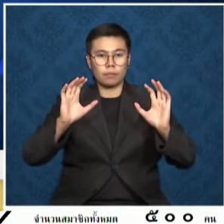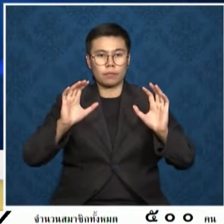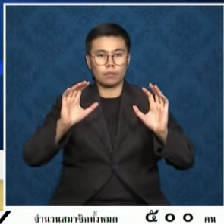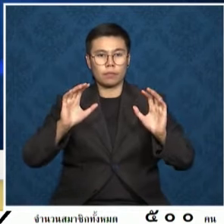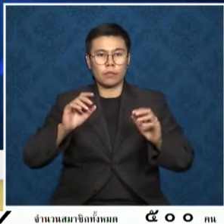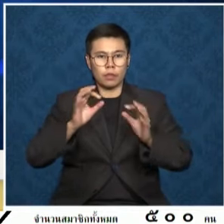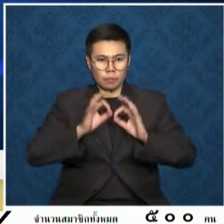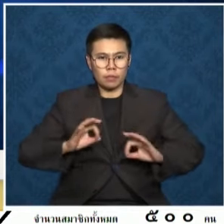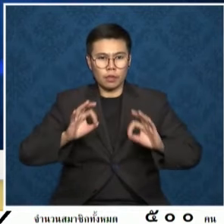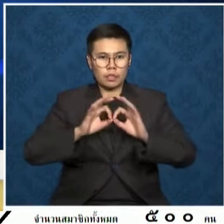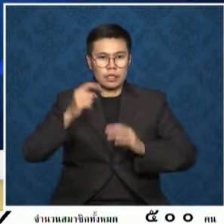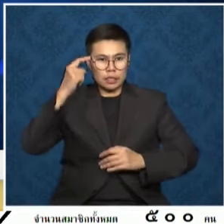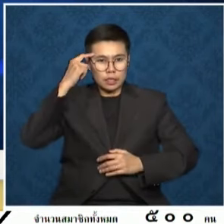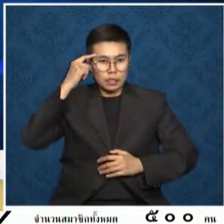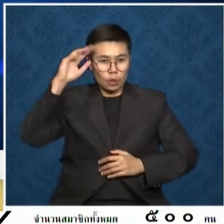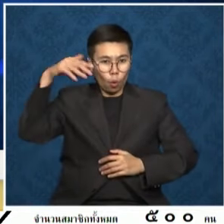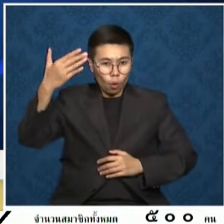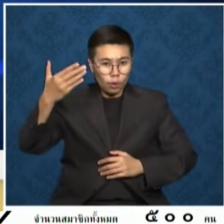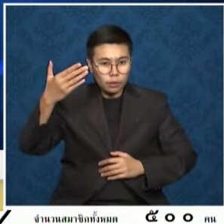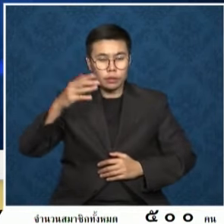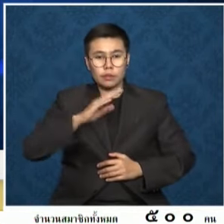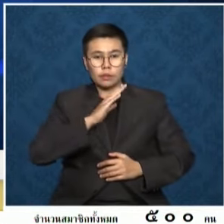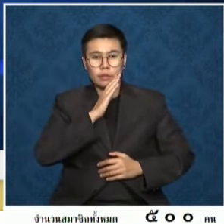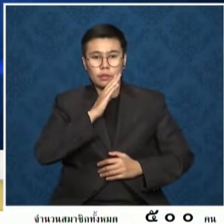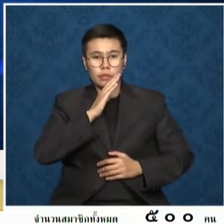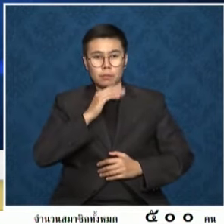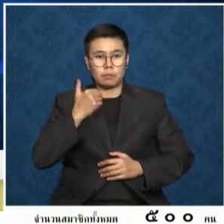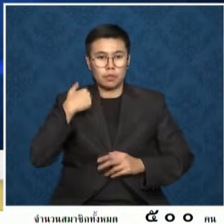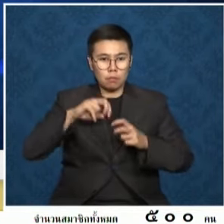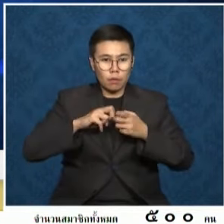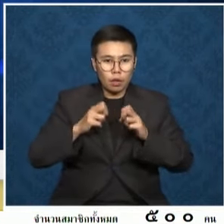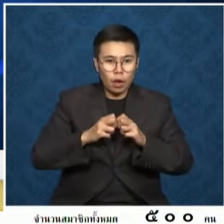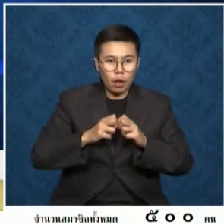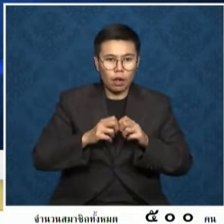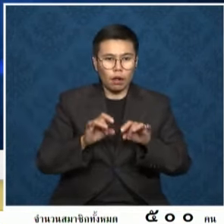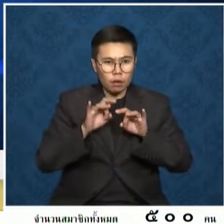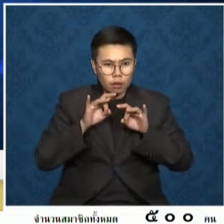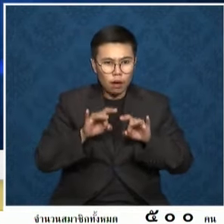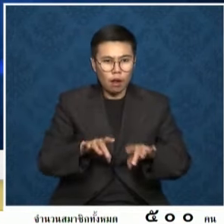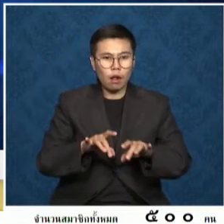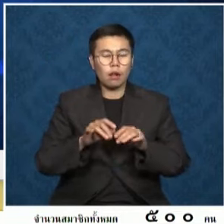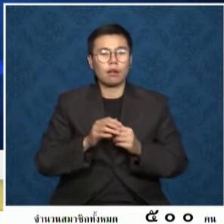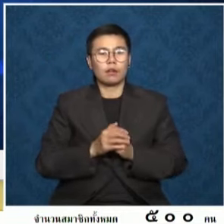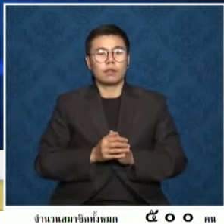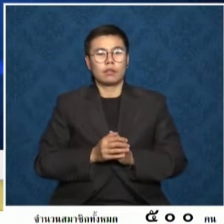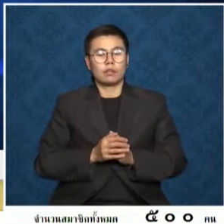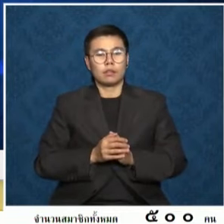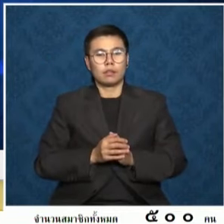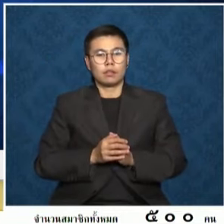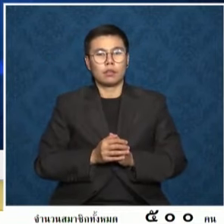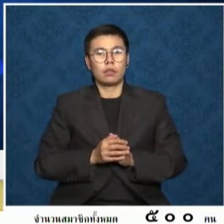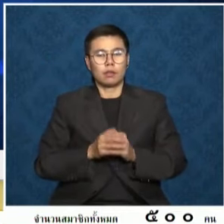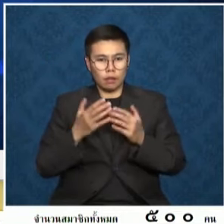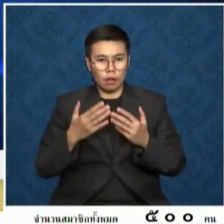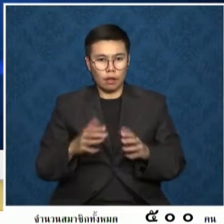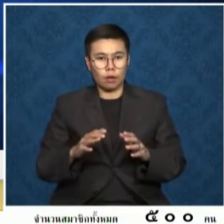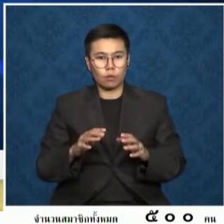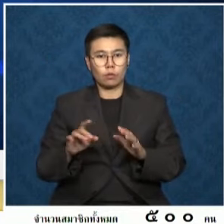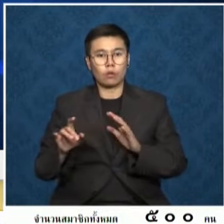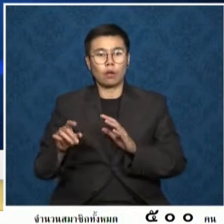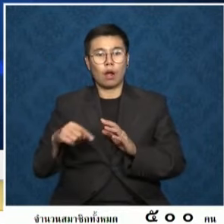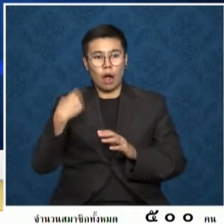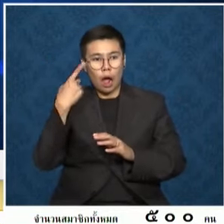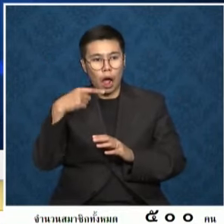ครับเพราะหากความรุนแรงมันเกิดขึ้นแล้วสุดท้าย